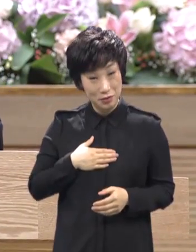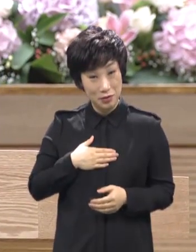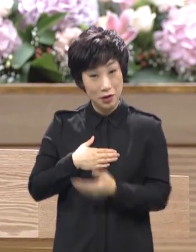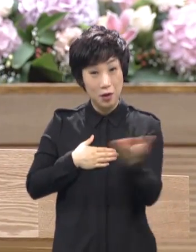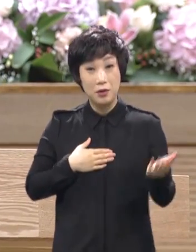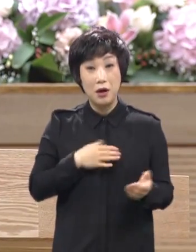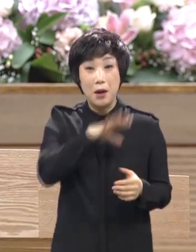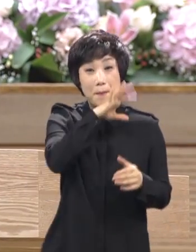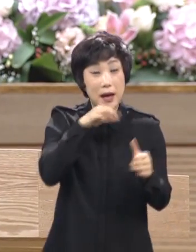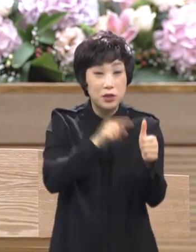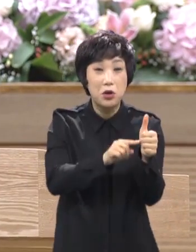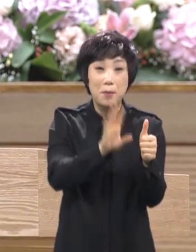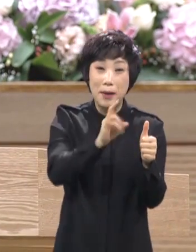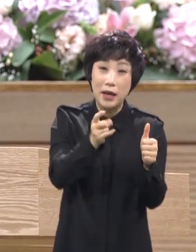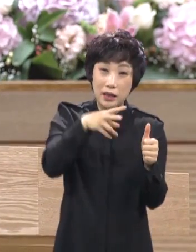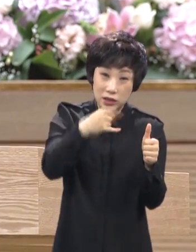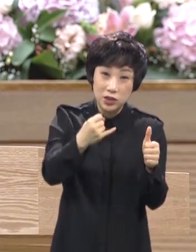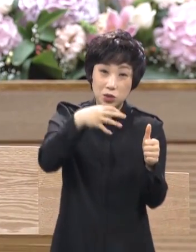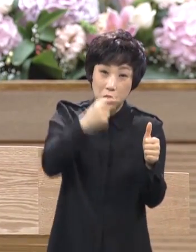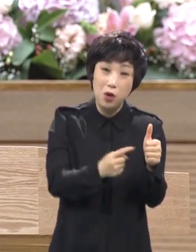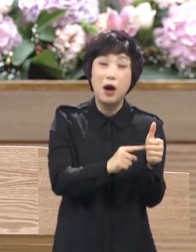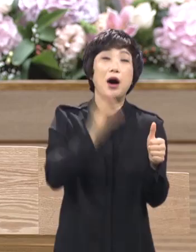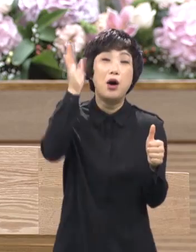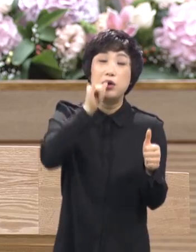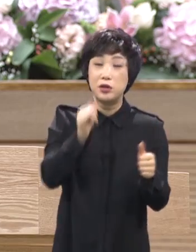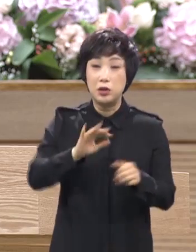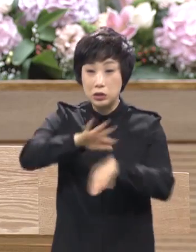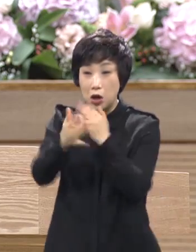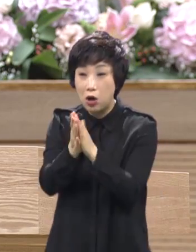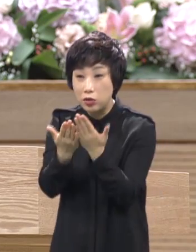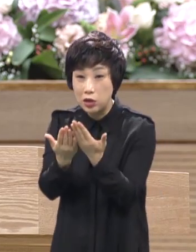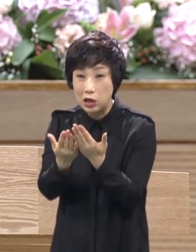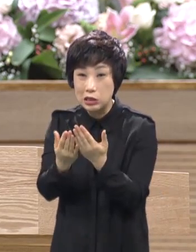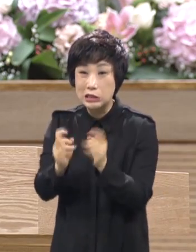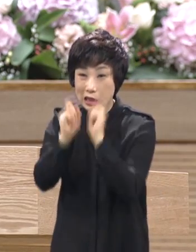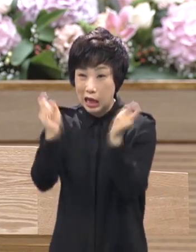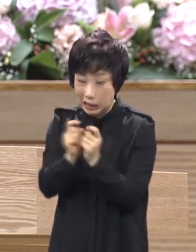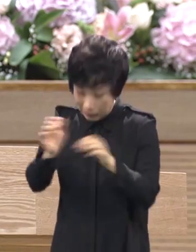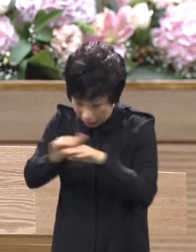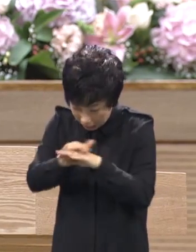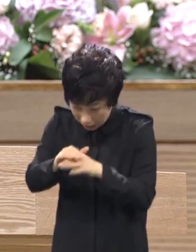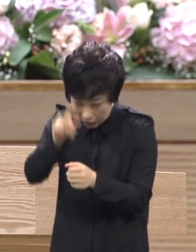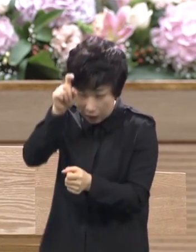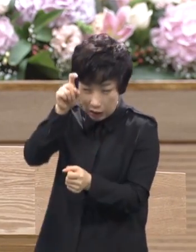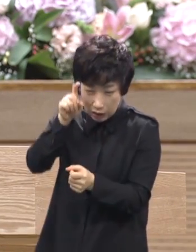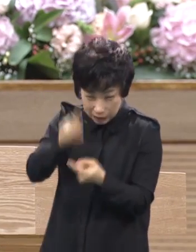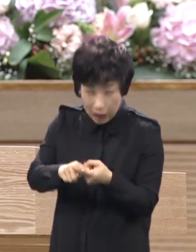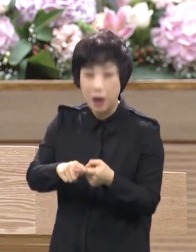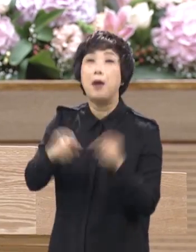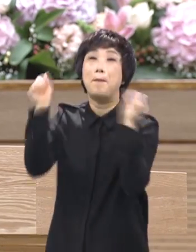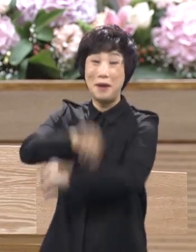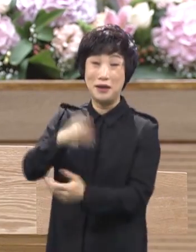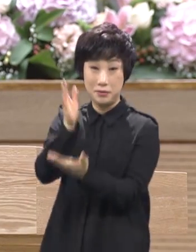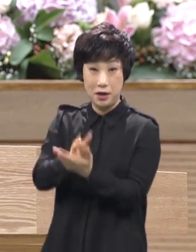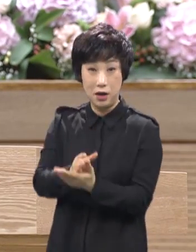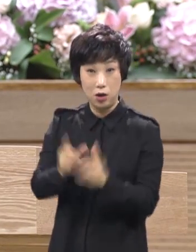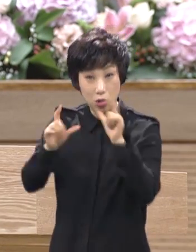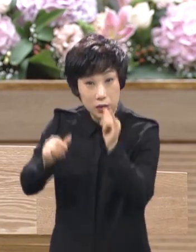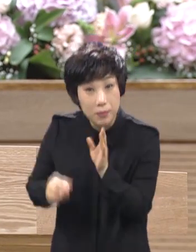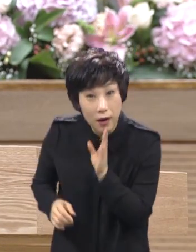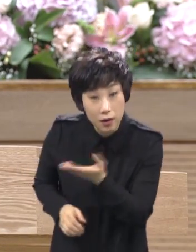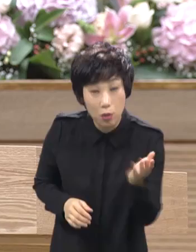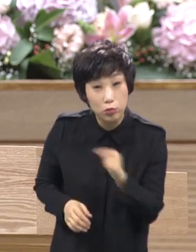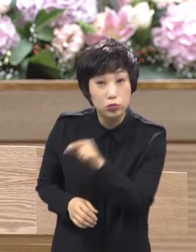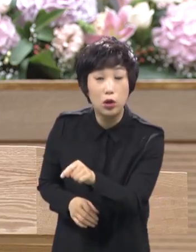그래서 베드로가 성경을 사사로이 풀다 망하지 말라. 전부 그들은 사사로이 성경을 자기